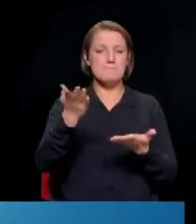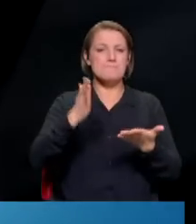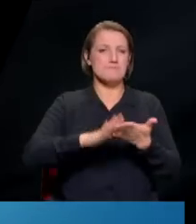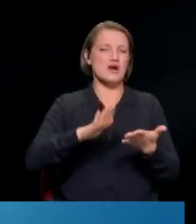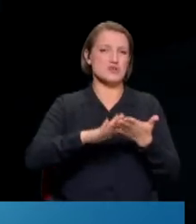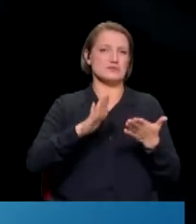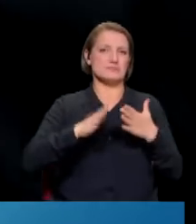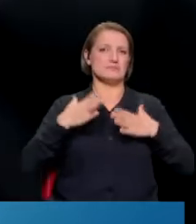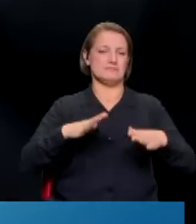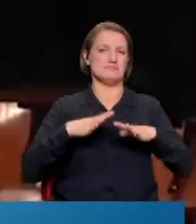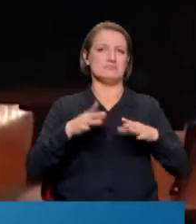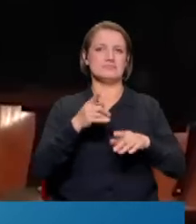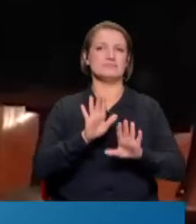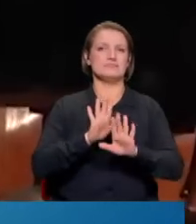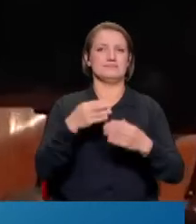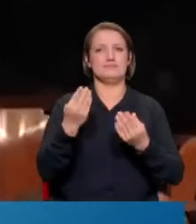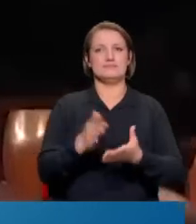çağrısının arkasında